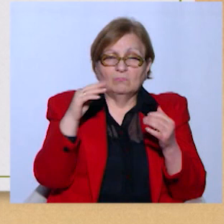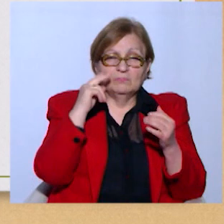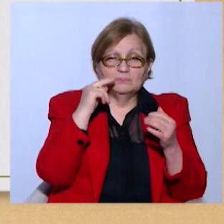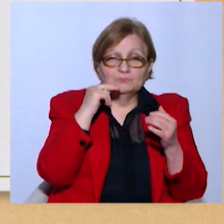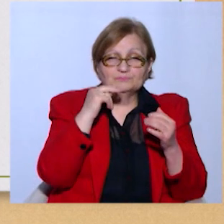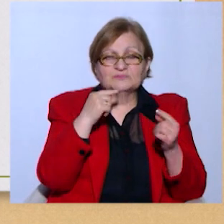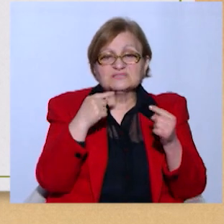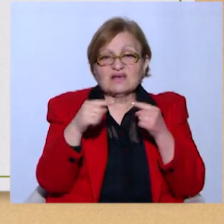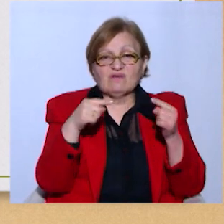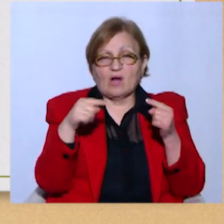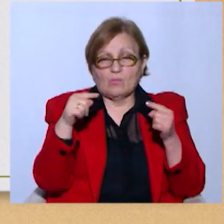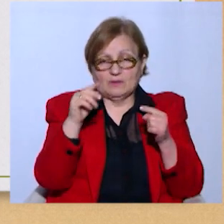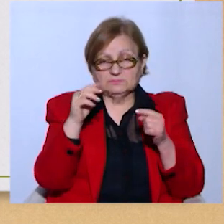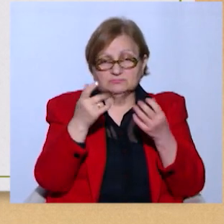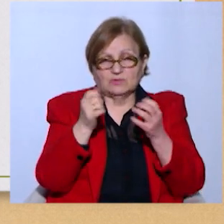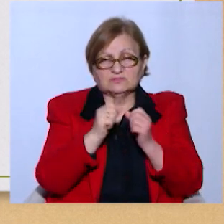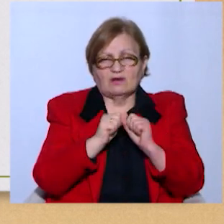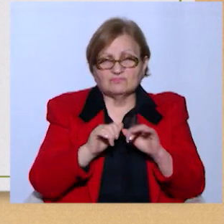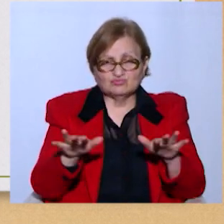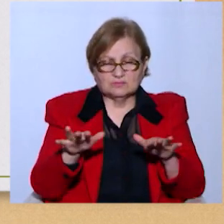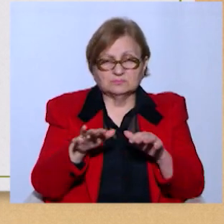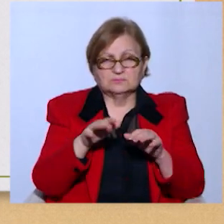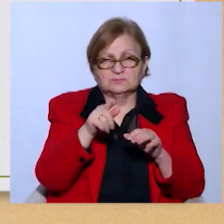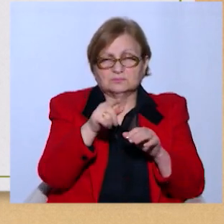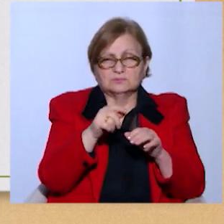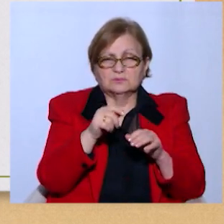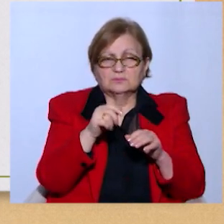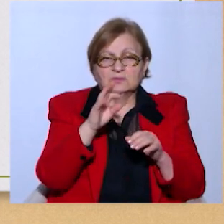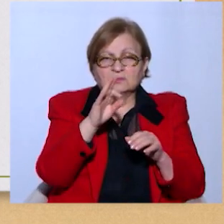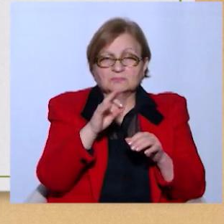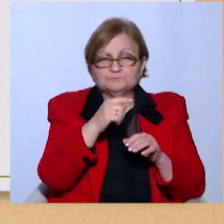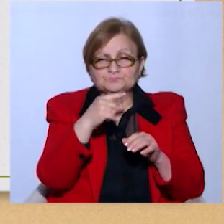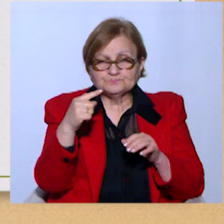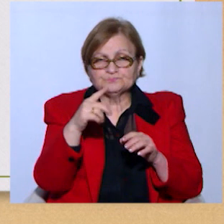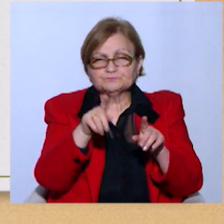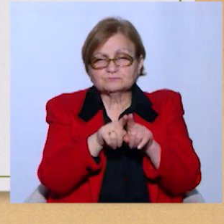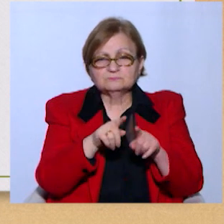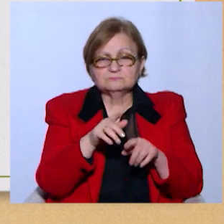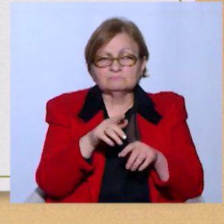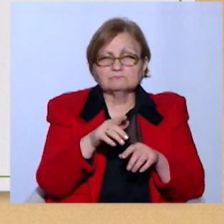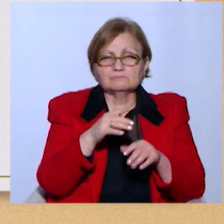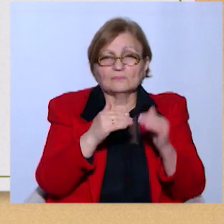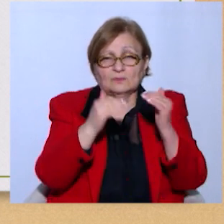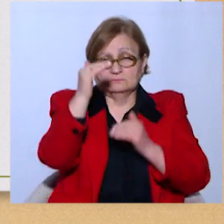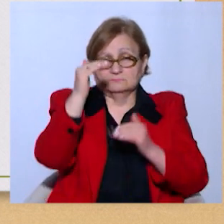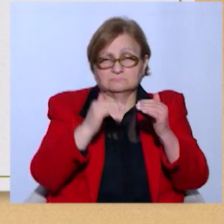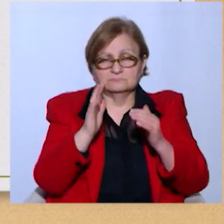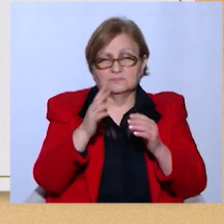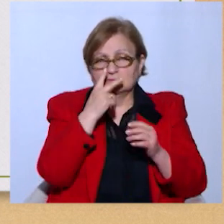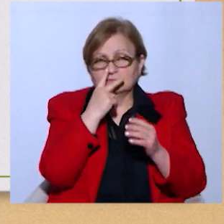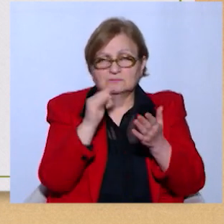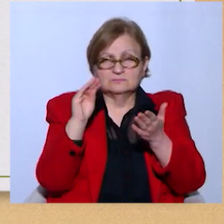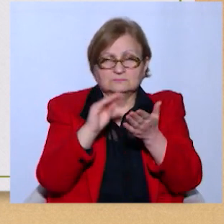კვადრატების სხვაობად, Q-ხარისხად 10-1, Q-ხარისხად 10+1 იქნება მრიცხველი, Q-ხარისხად